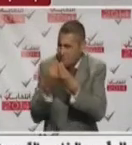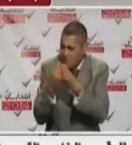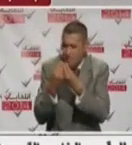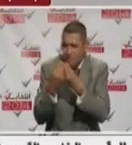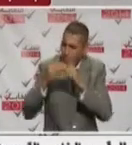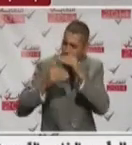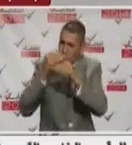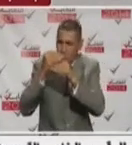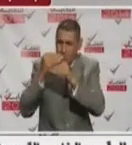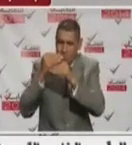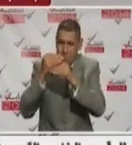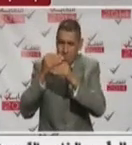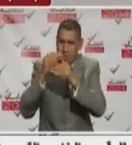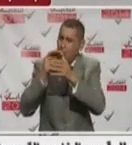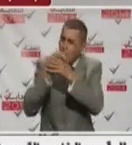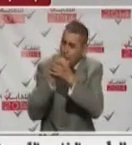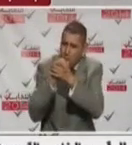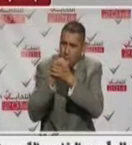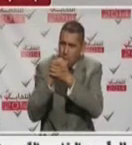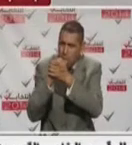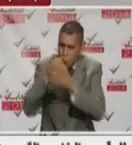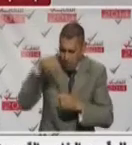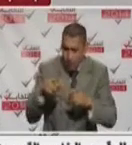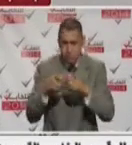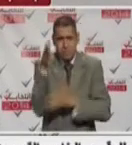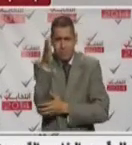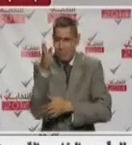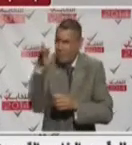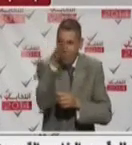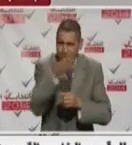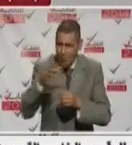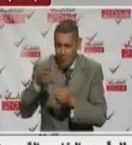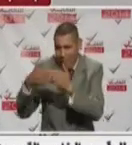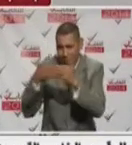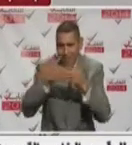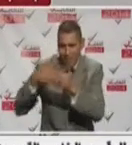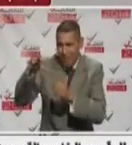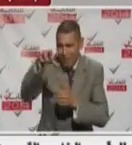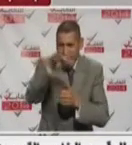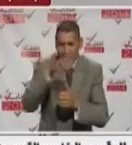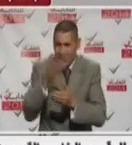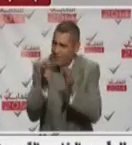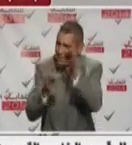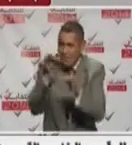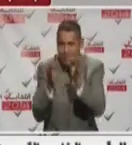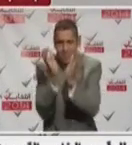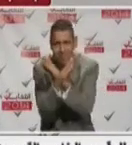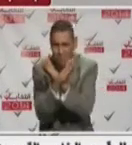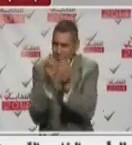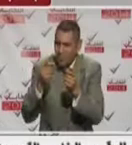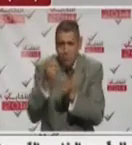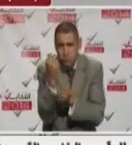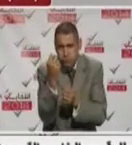تنموي تضامني يفرض تدخل الدولة، يوحد الوطن ويقرب الجهات، يجسد العدالة الاجتماعية والتوزيع العادل